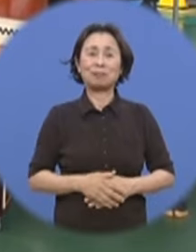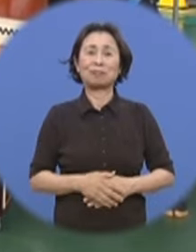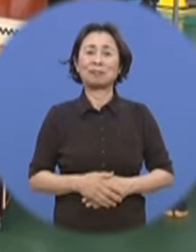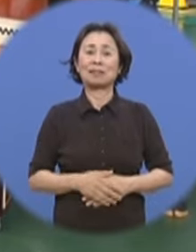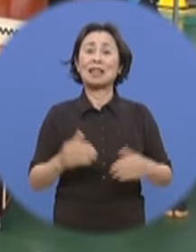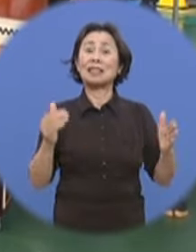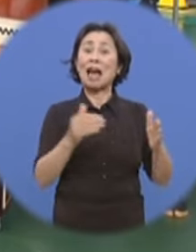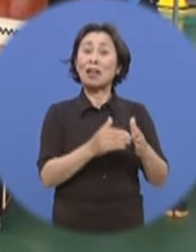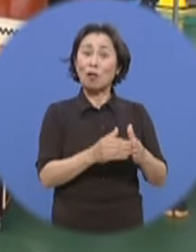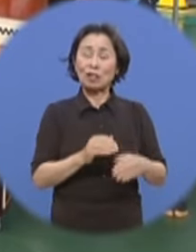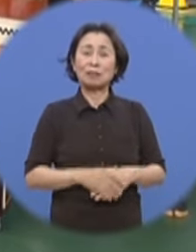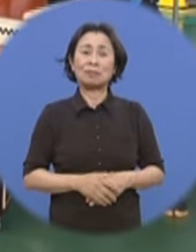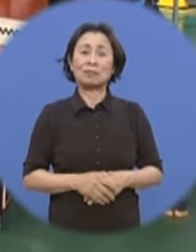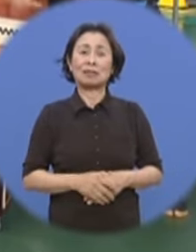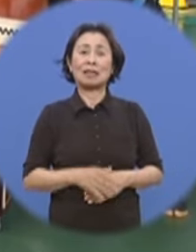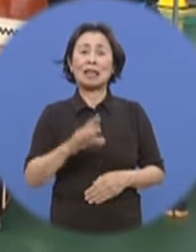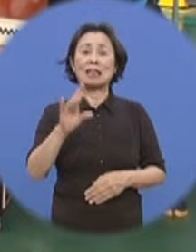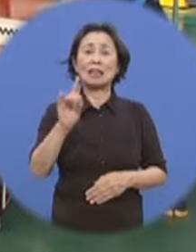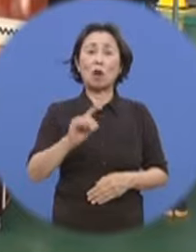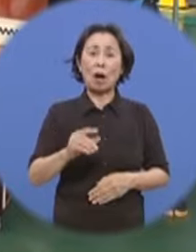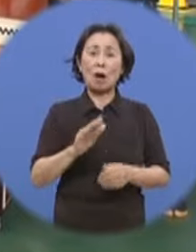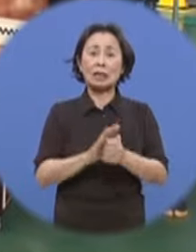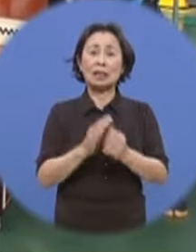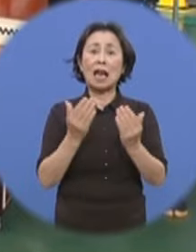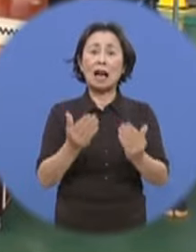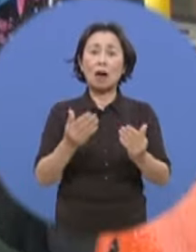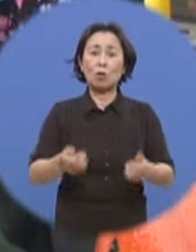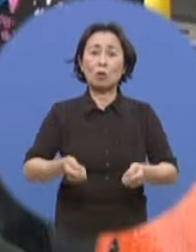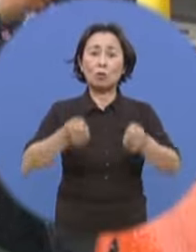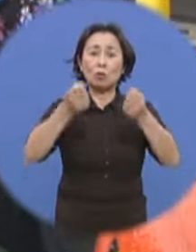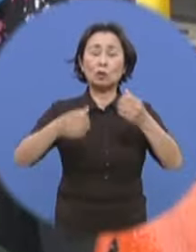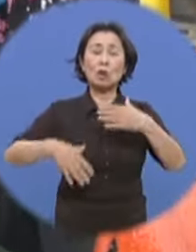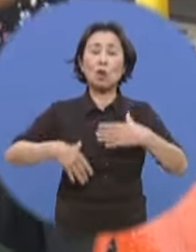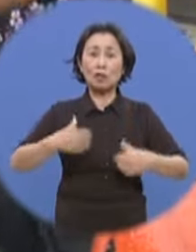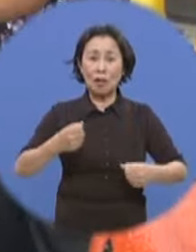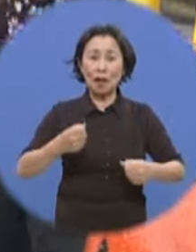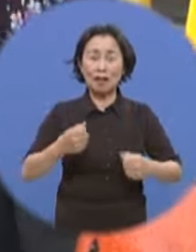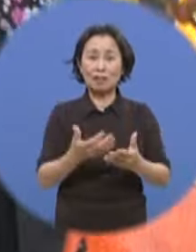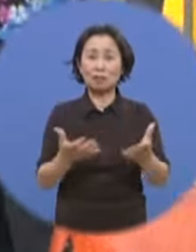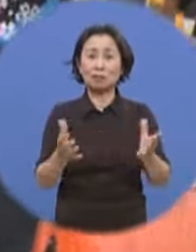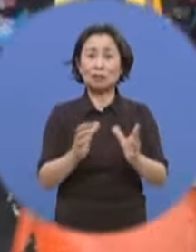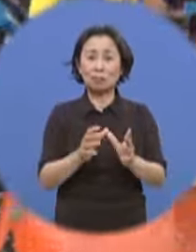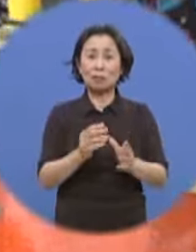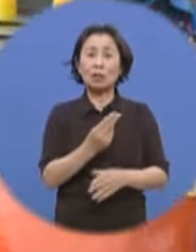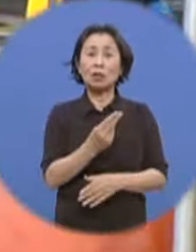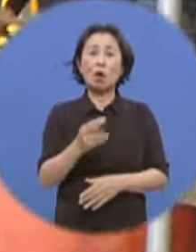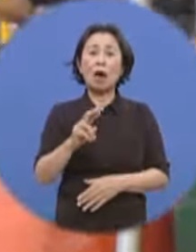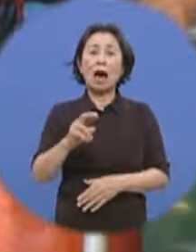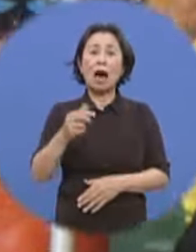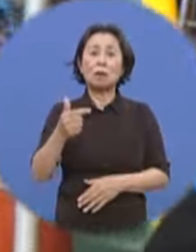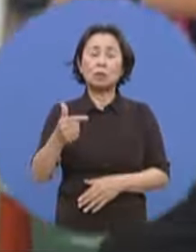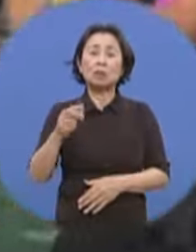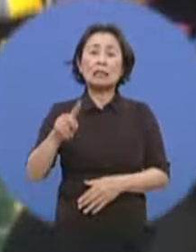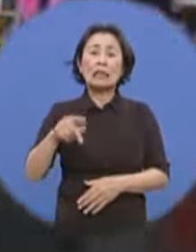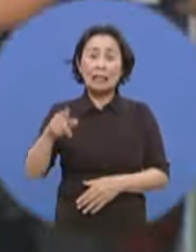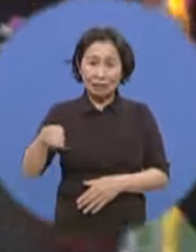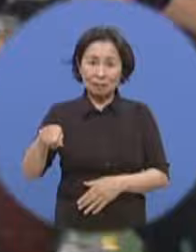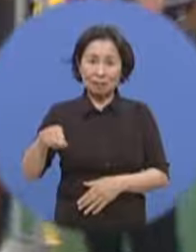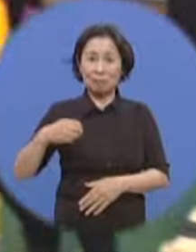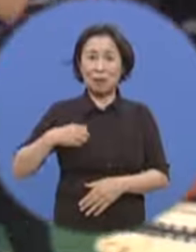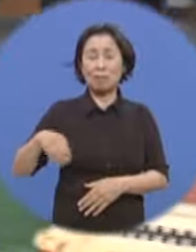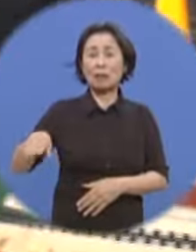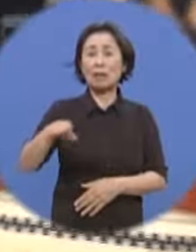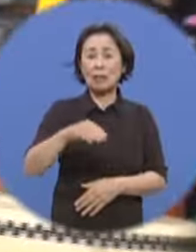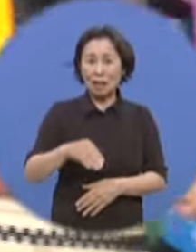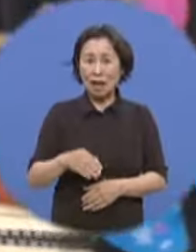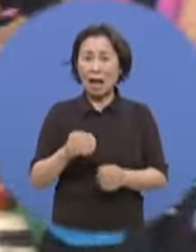最後に木川支援学校の卒業生で結成するドラムリの皆さんが激園部として和子